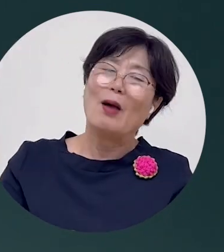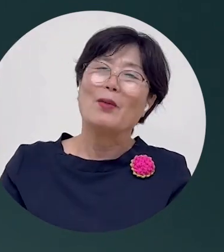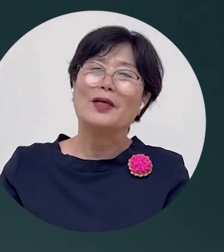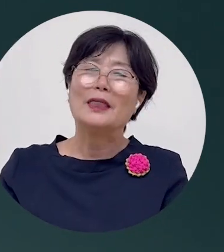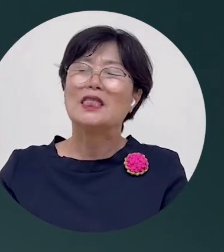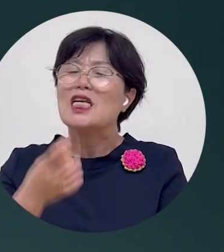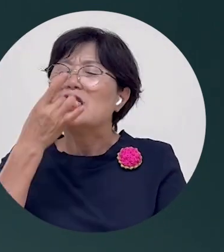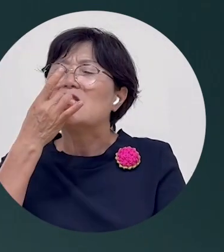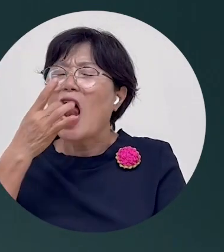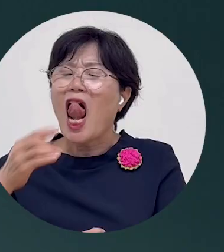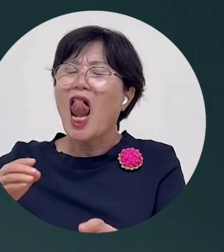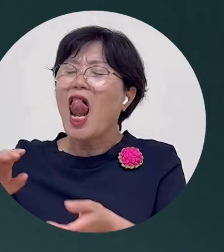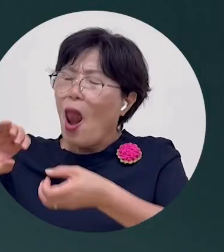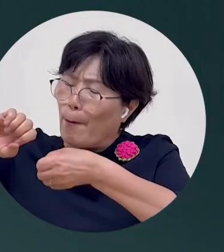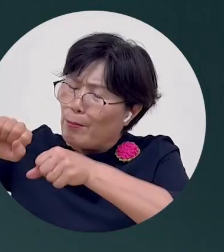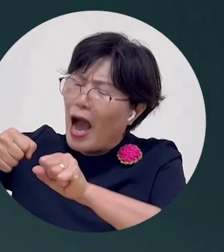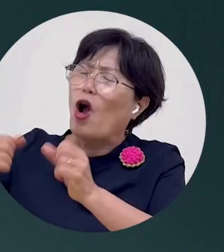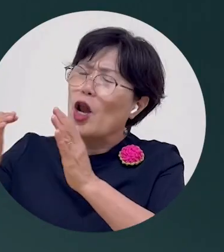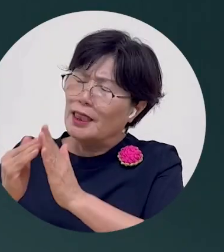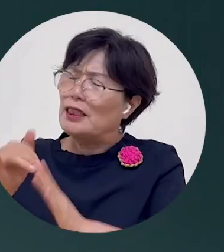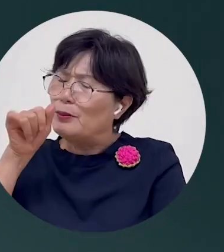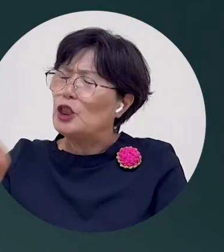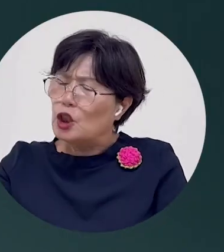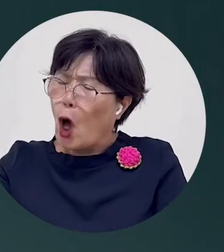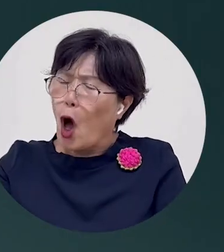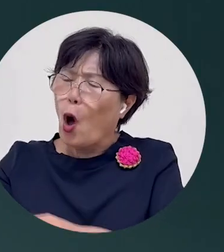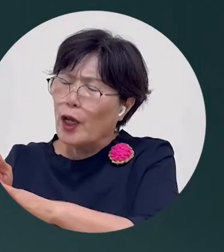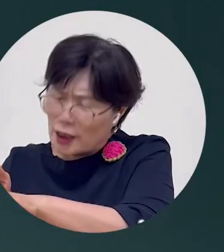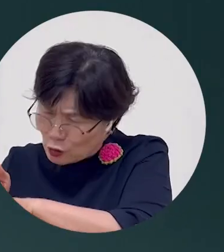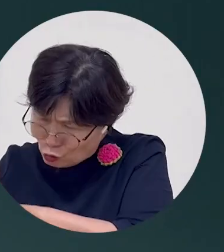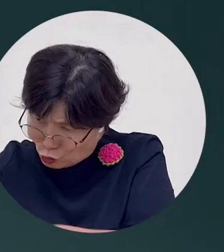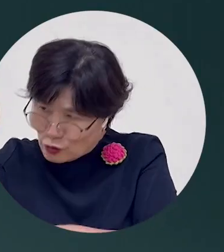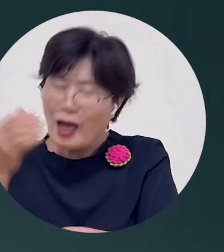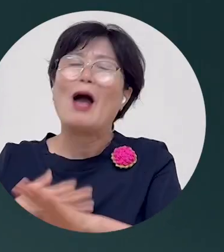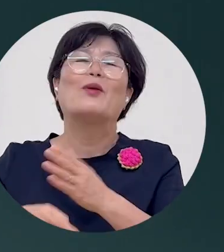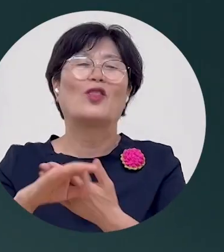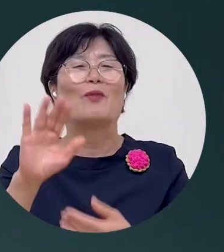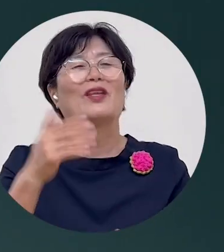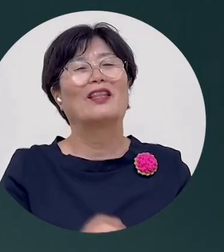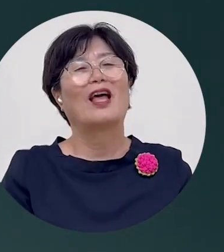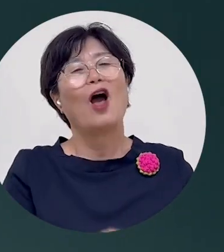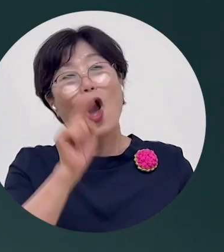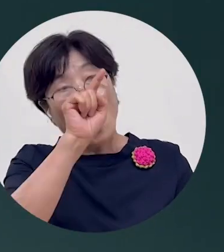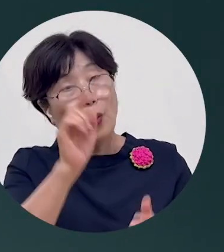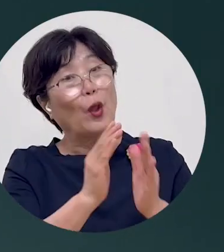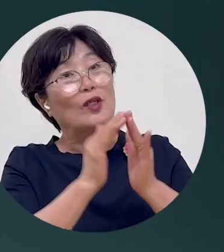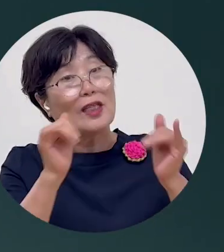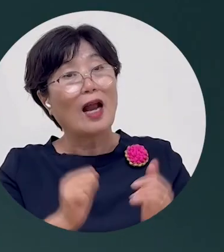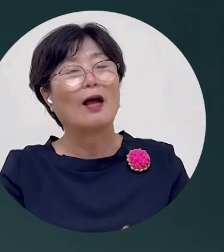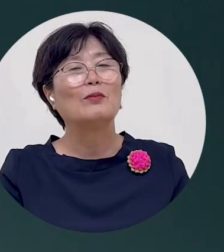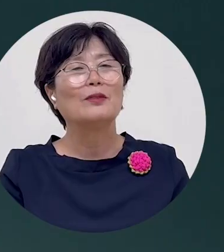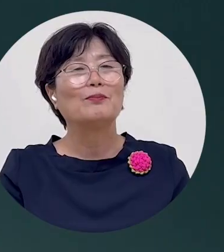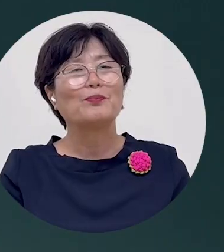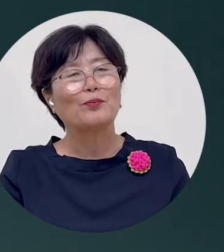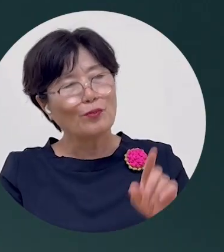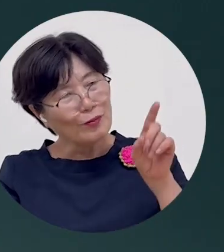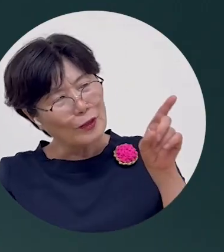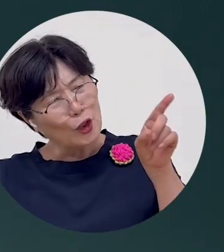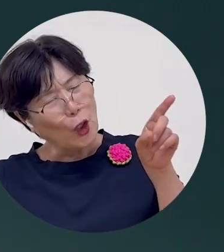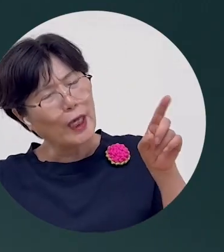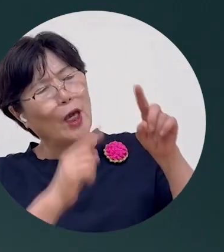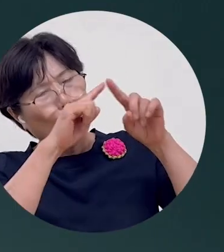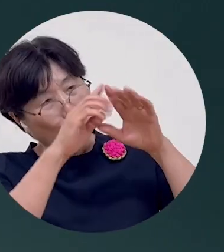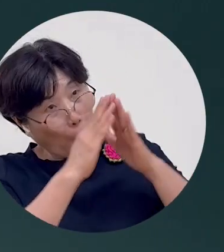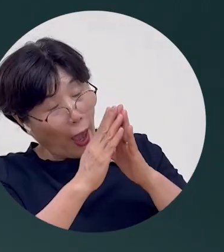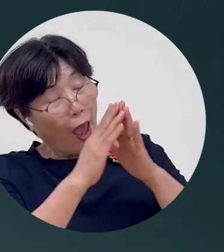막걸리집이 나와요. 거기서 쭉 직진하시면 됩니다. 또 어떤 사람은 이렇게 대답합니다. 저기